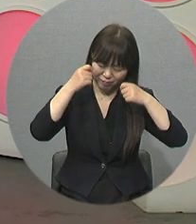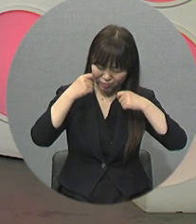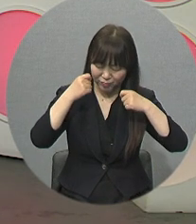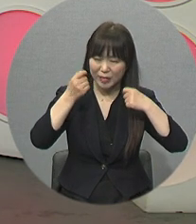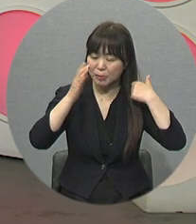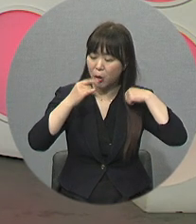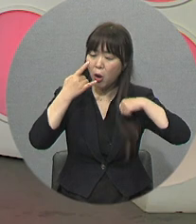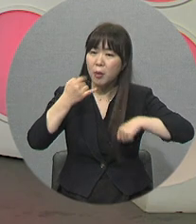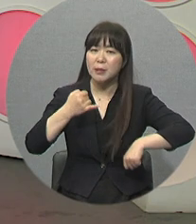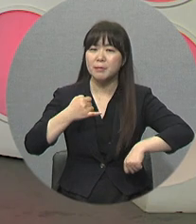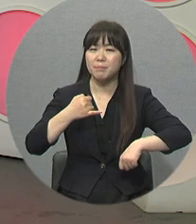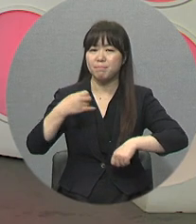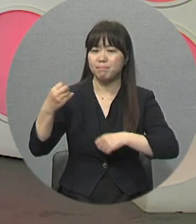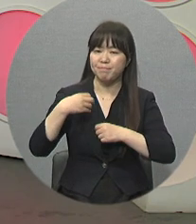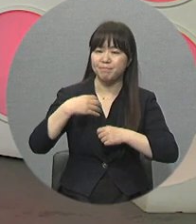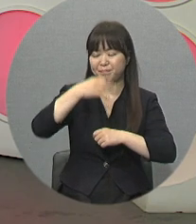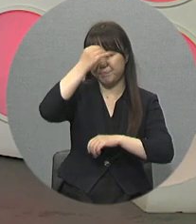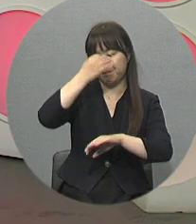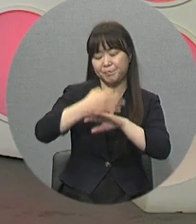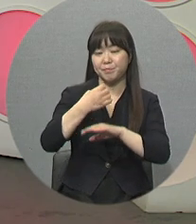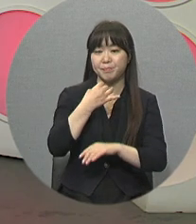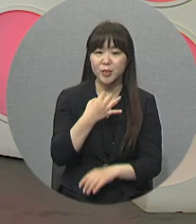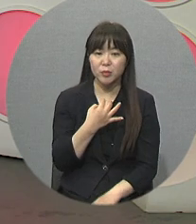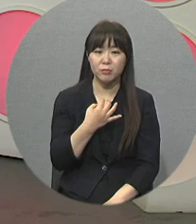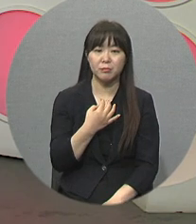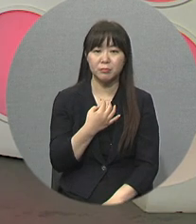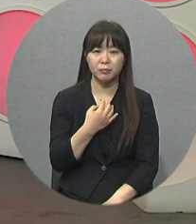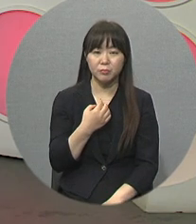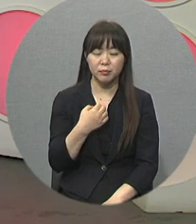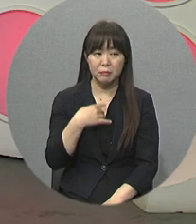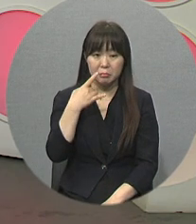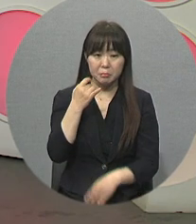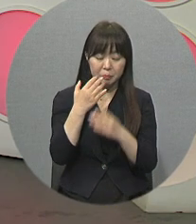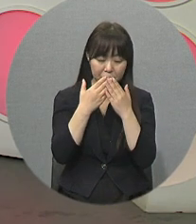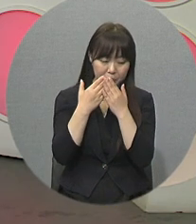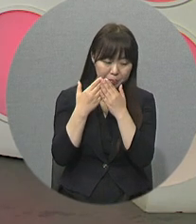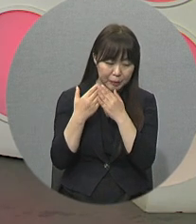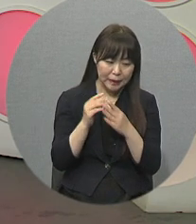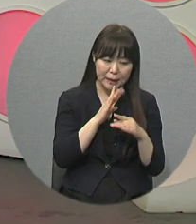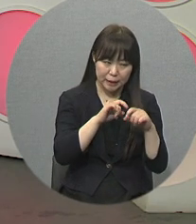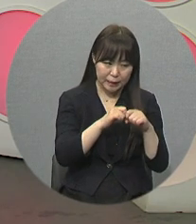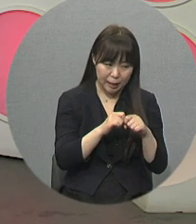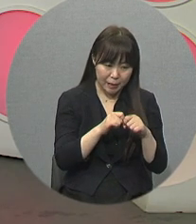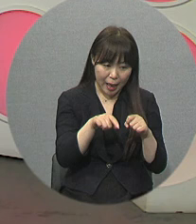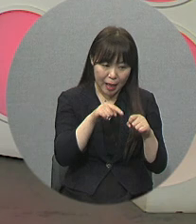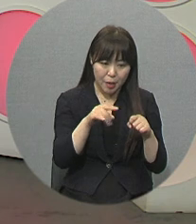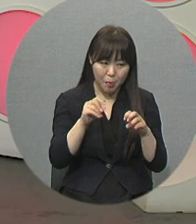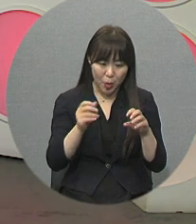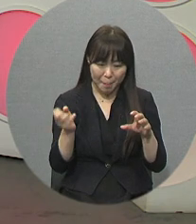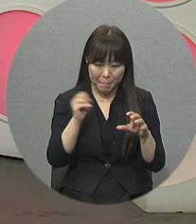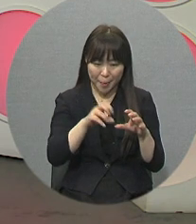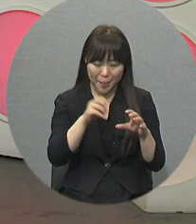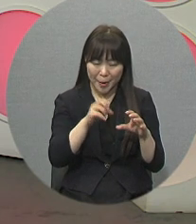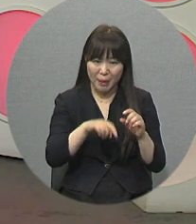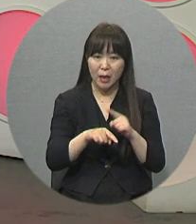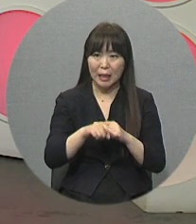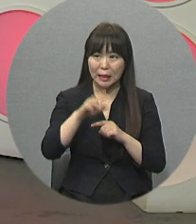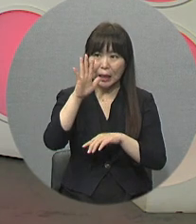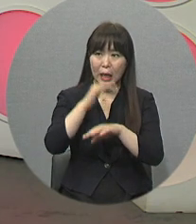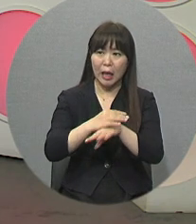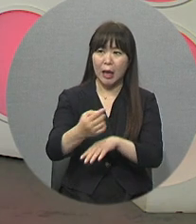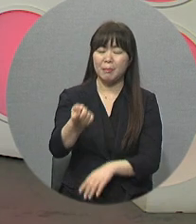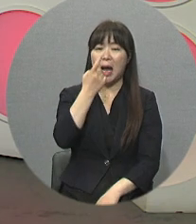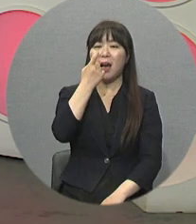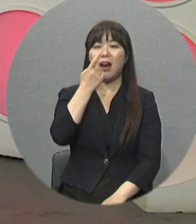엄마는 미안하다고만 했습니다. 결국 저는 몰래 참깨에 모래를 집어 넣었는데 엄마한테